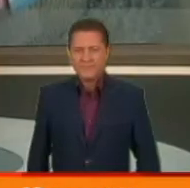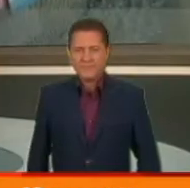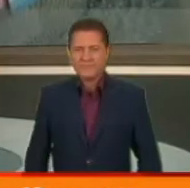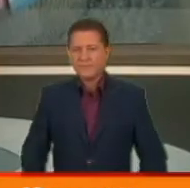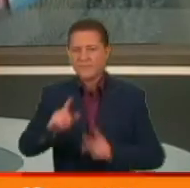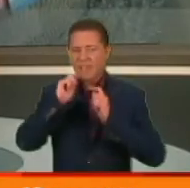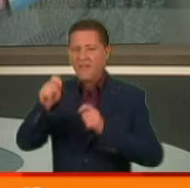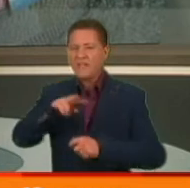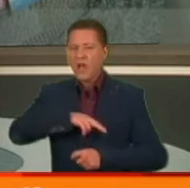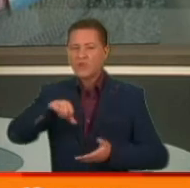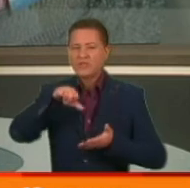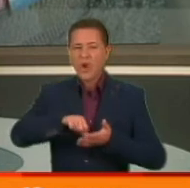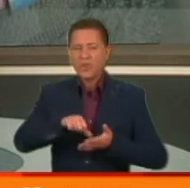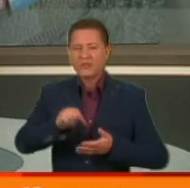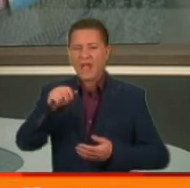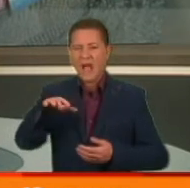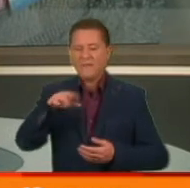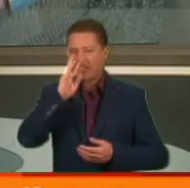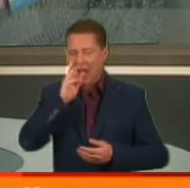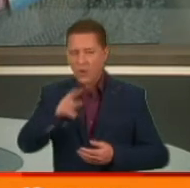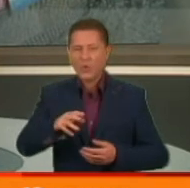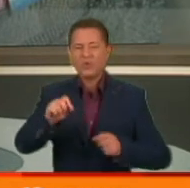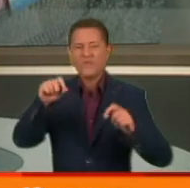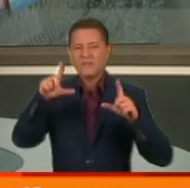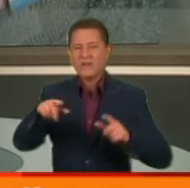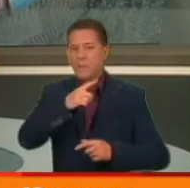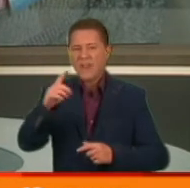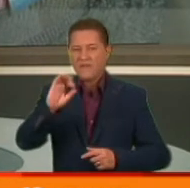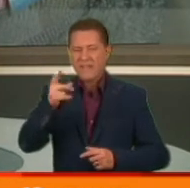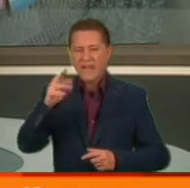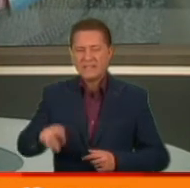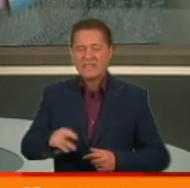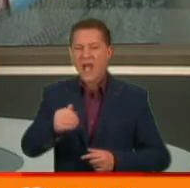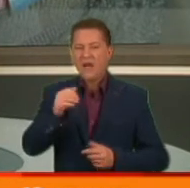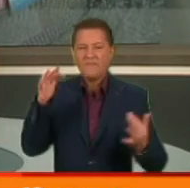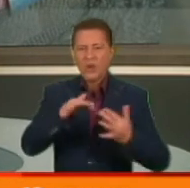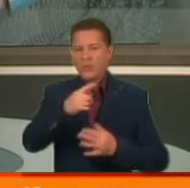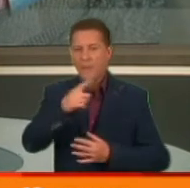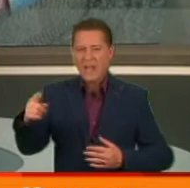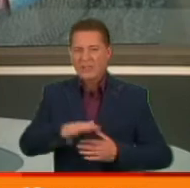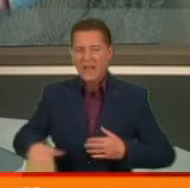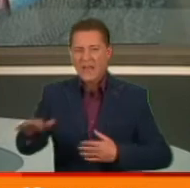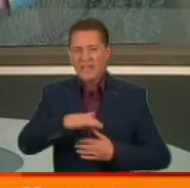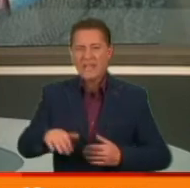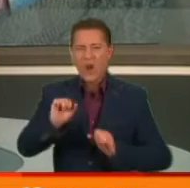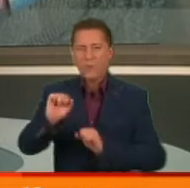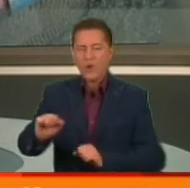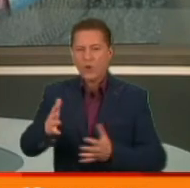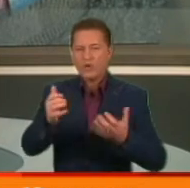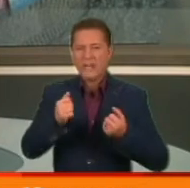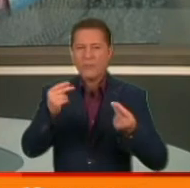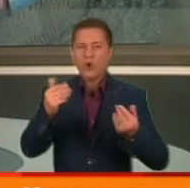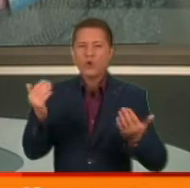Винагороду за участь в АТО збільшено. Вже від 1 вересня військовослужбовці, що воюють на першій лінії оборони, отримають гроші за